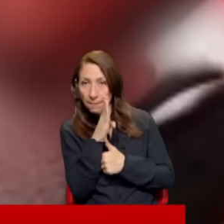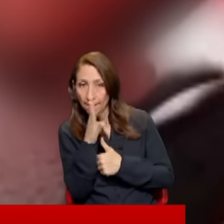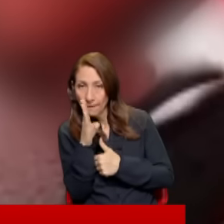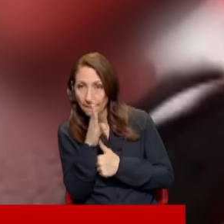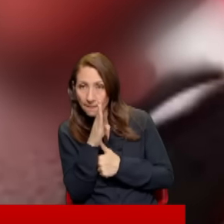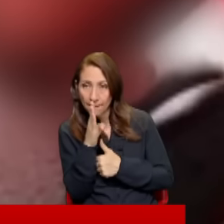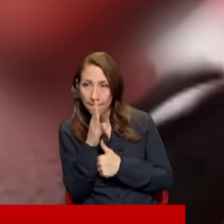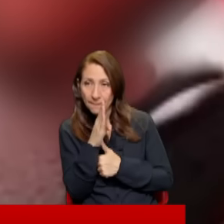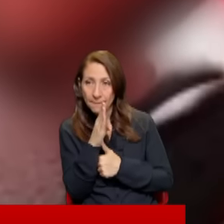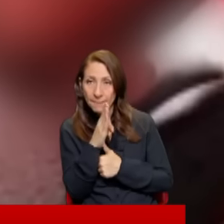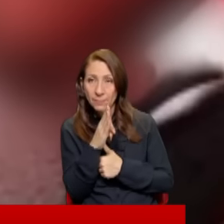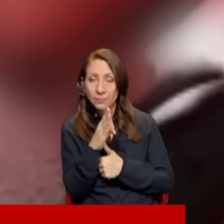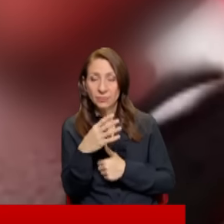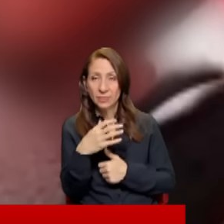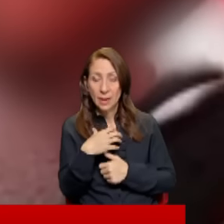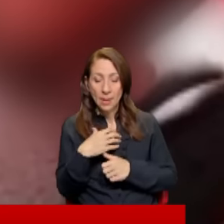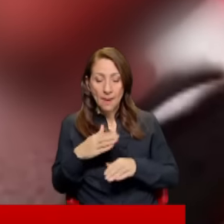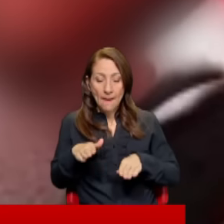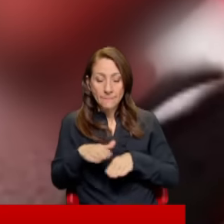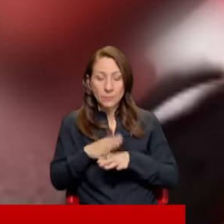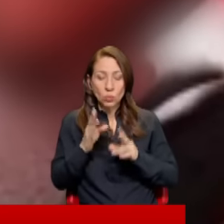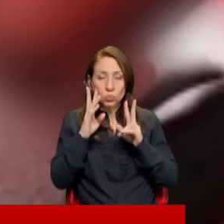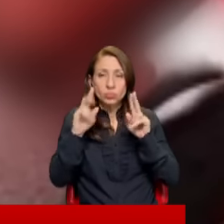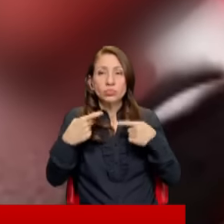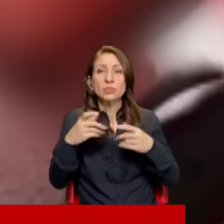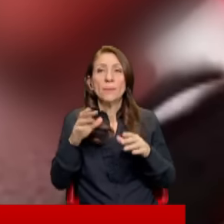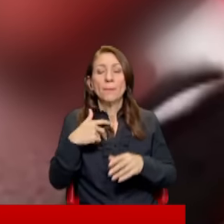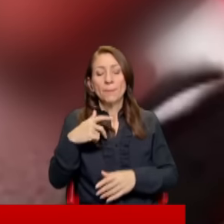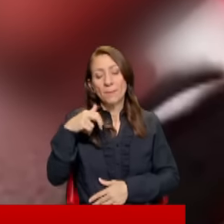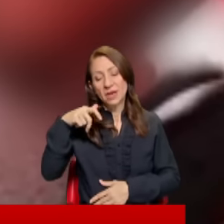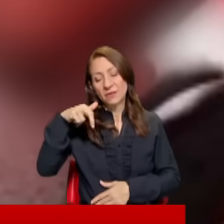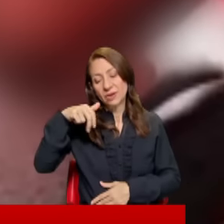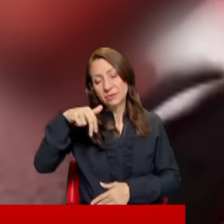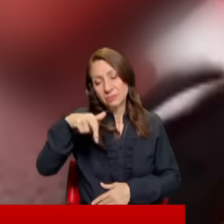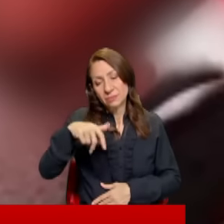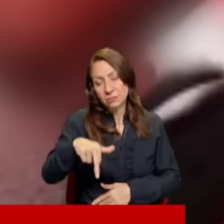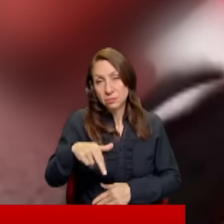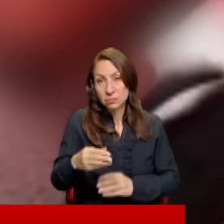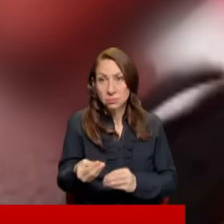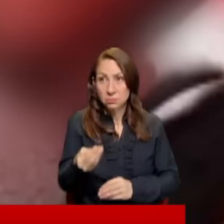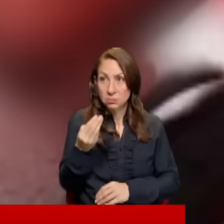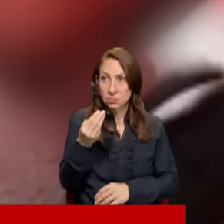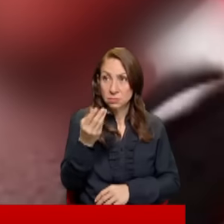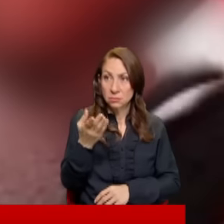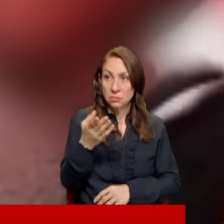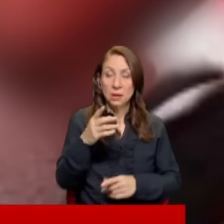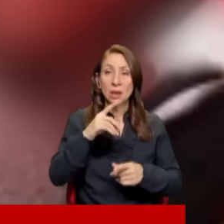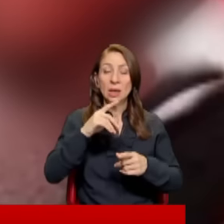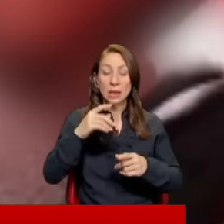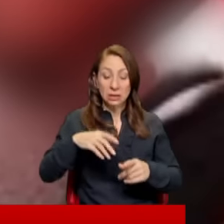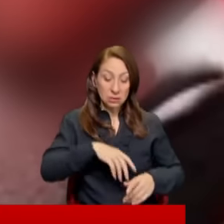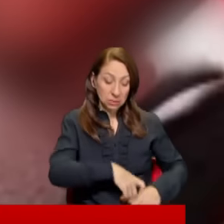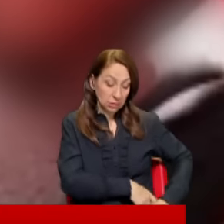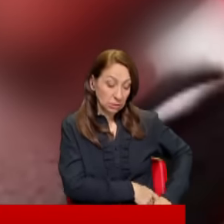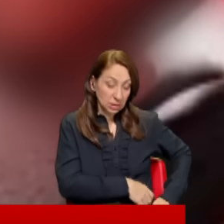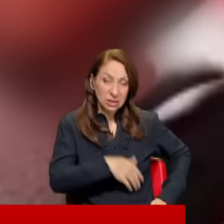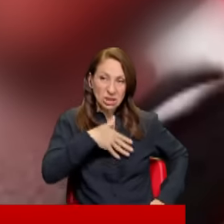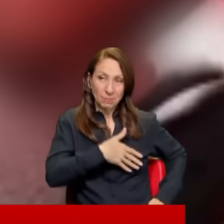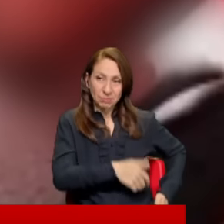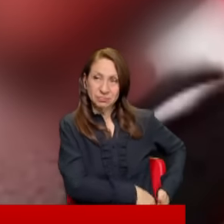yatmış kendini komple etmiş merdivenden indiğim sırada karşımda belirdi cebinden çıkardığı